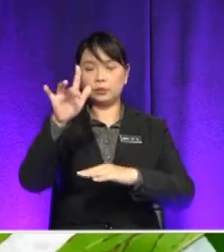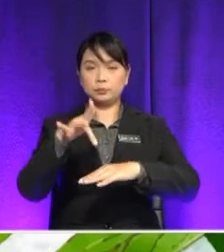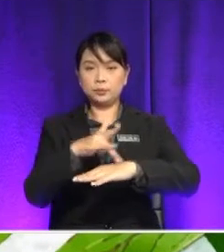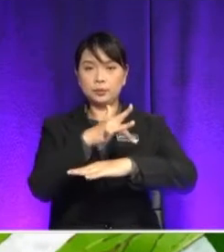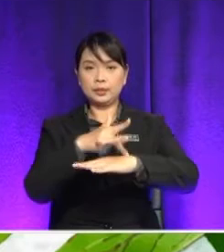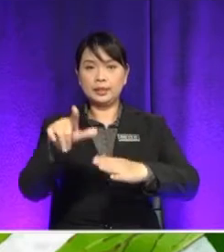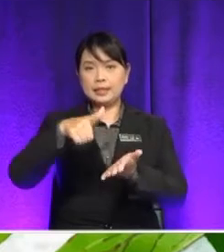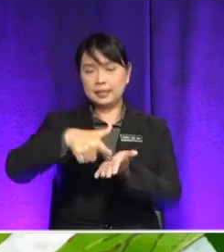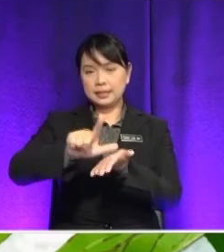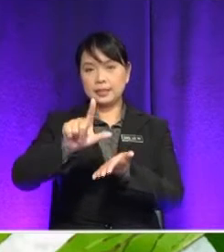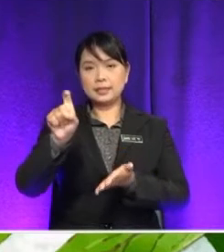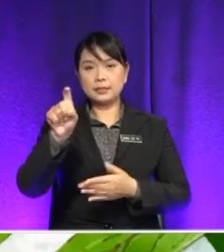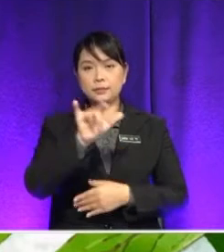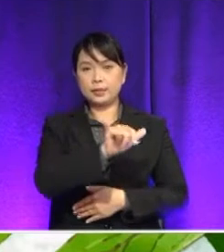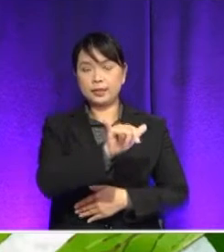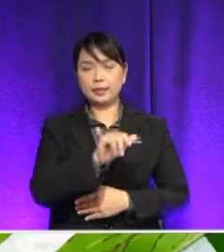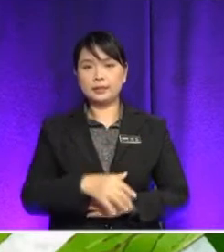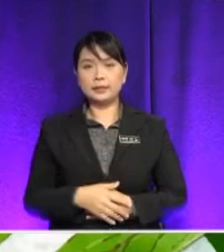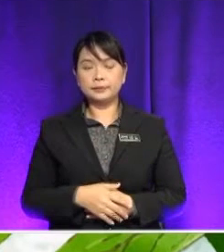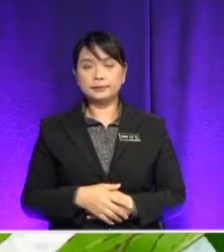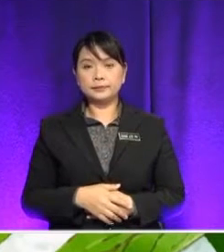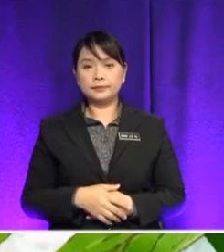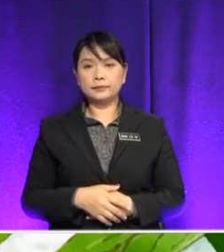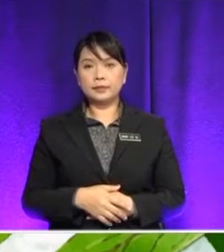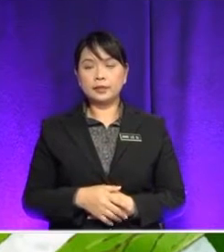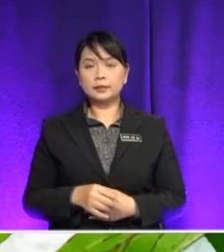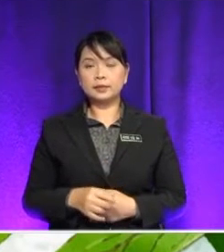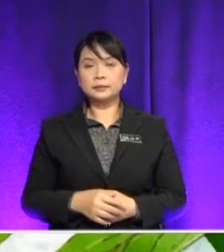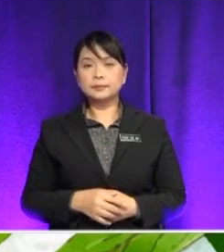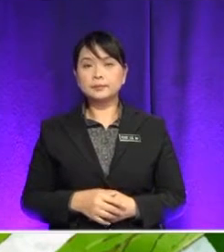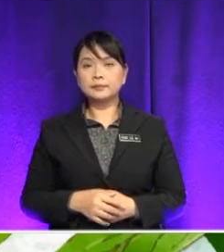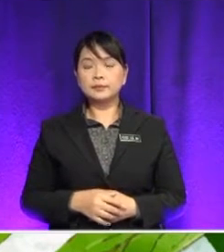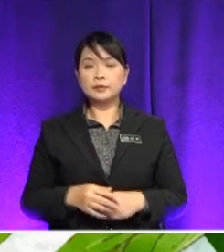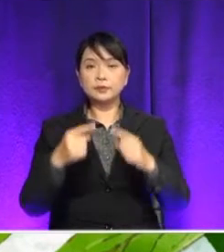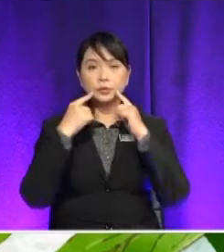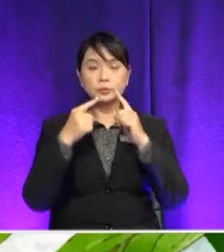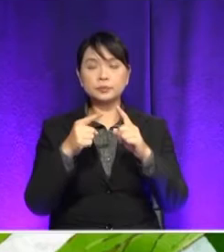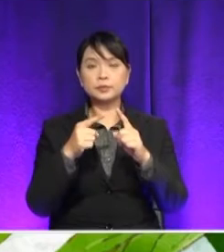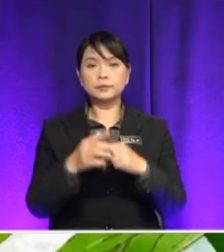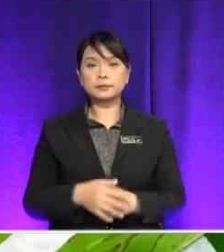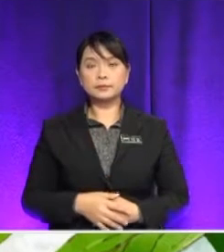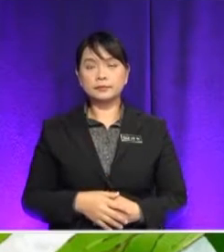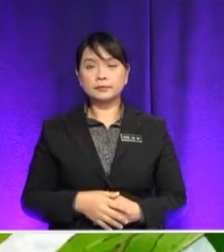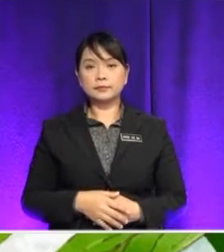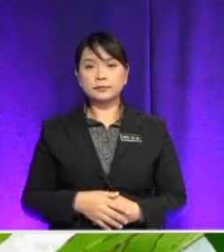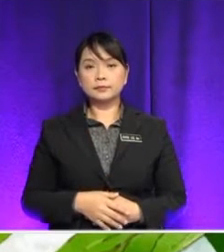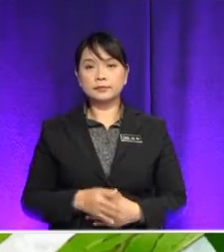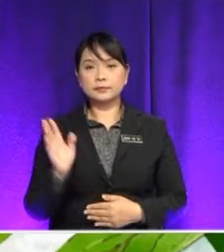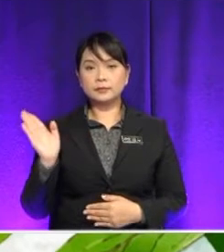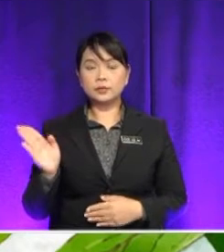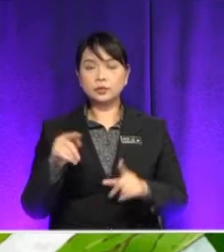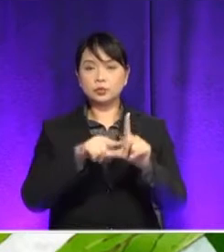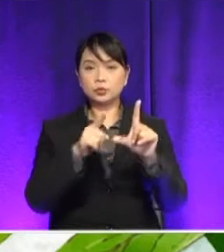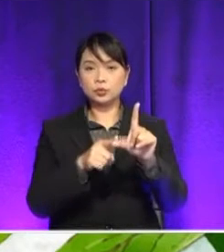apakah yang berlaku jika sudut gelombang 7 bertambah ah apa Nyai sudut gelombang terpantul bertambah